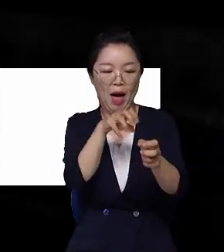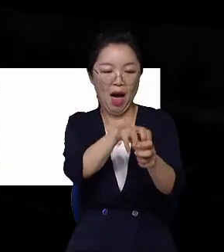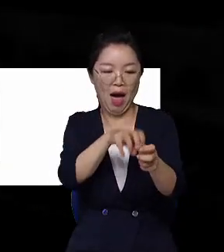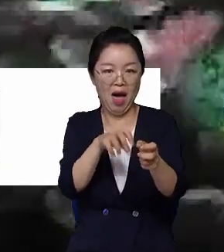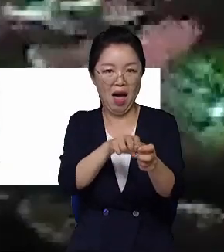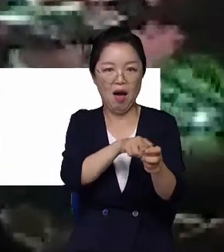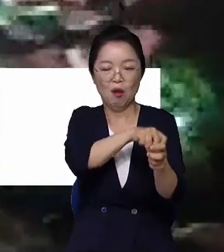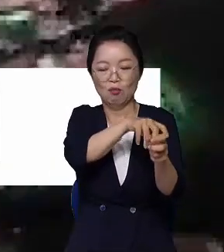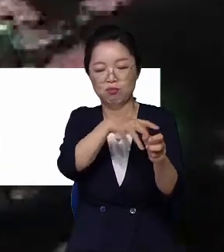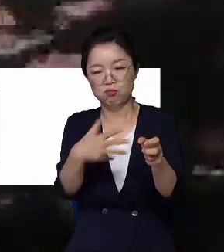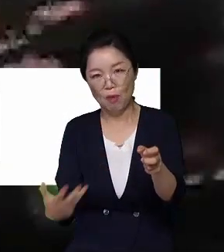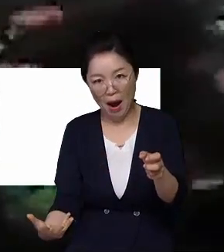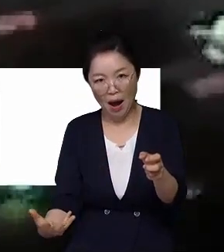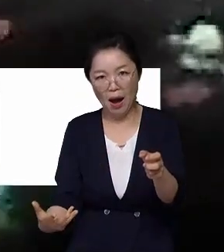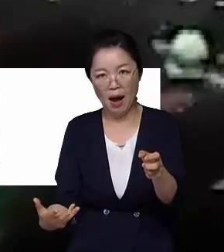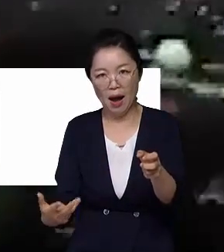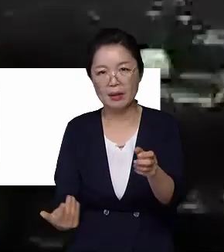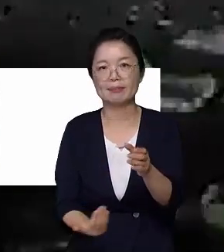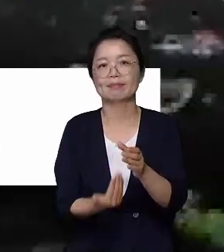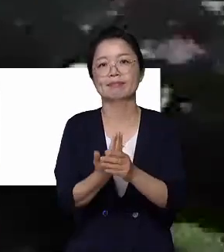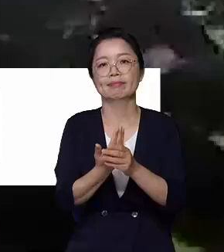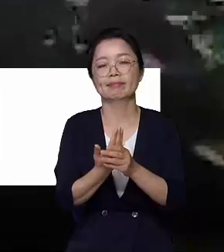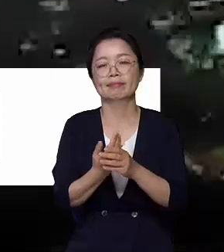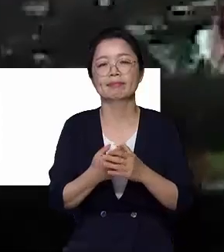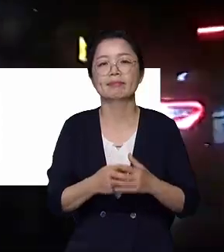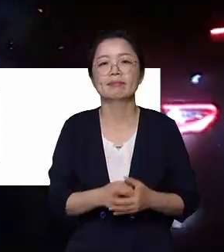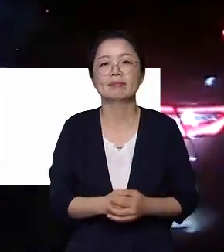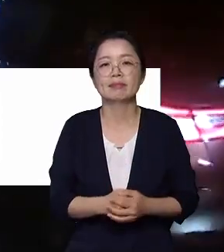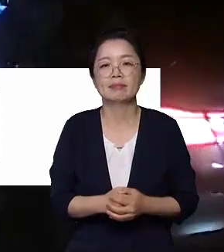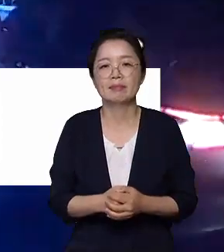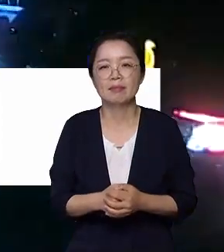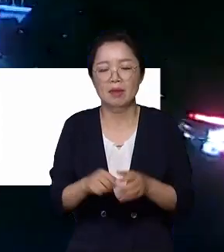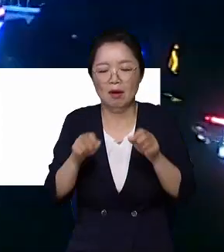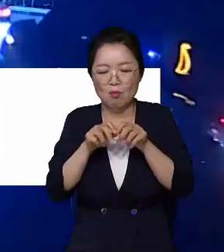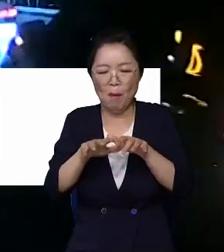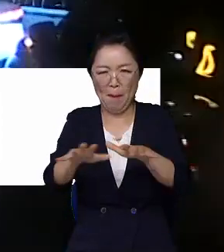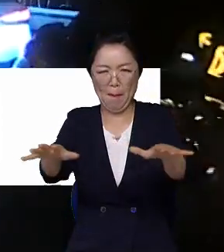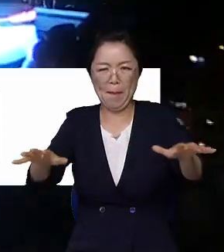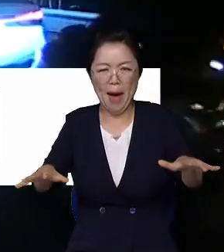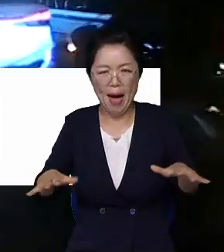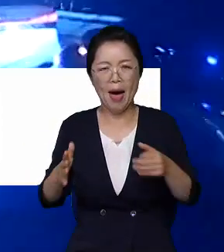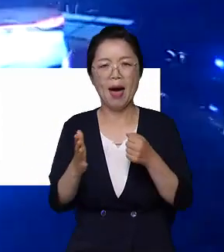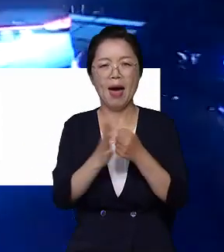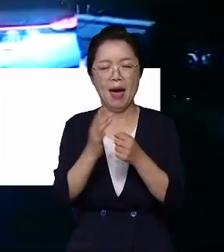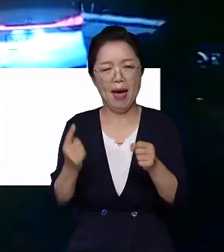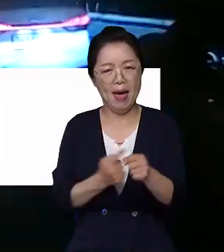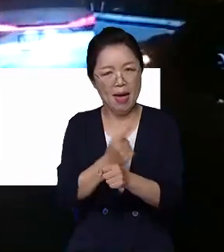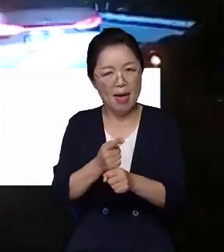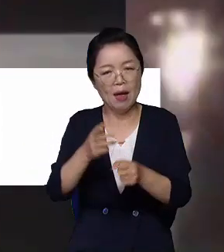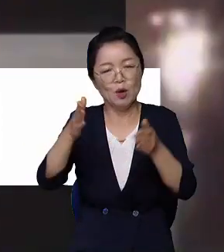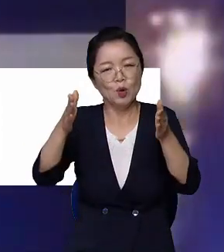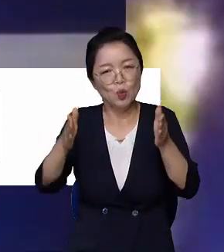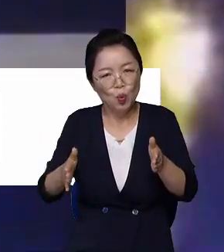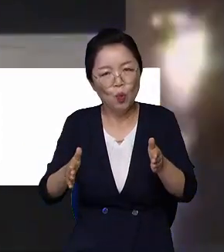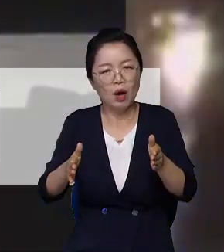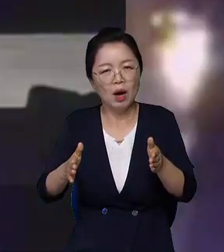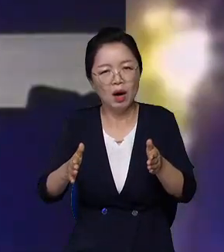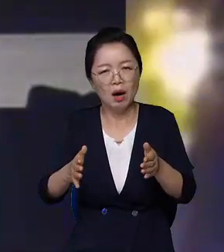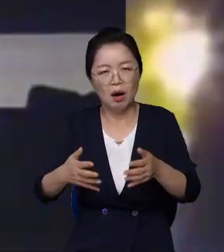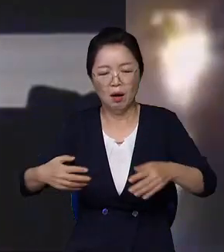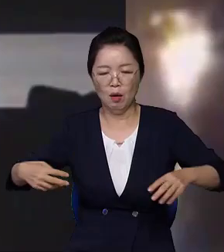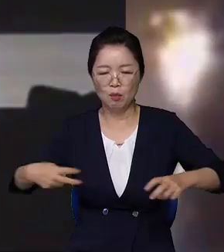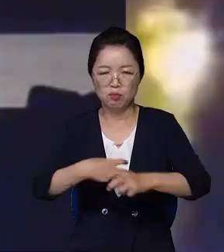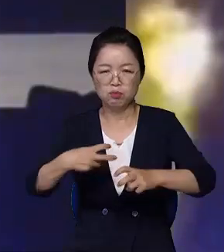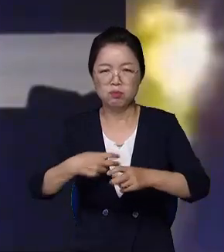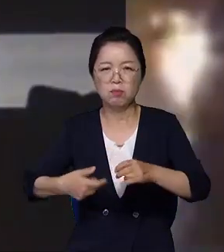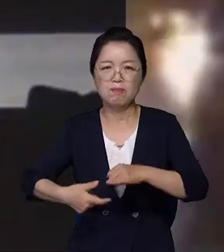실려있던 수박이 도로로 쏟아져 내렸습니다. 도로를 뒤덮은 수박 때문에 약 1시간 동안 교통정체가